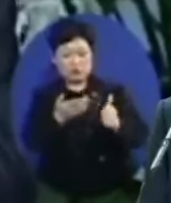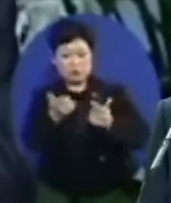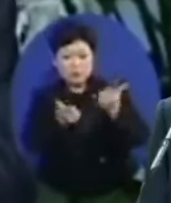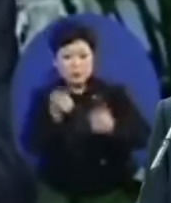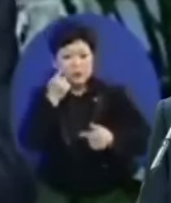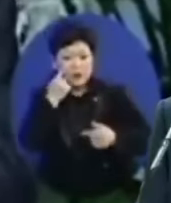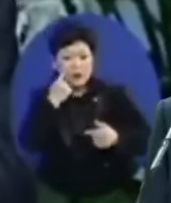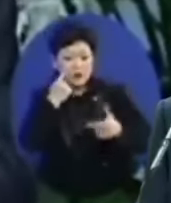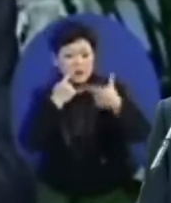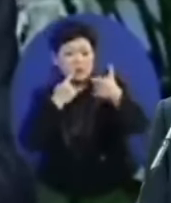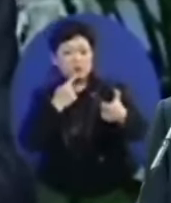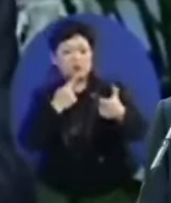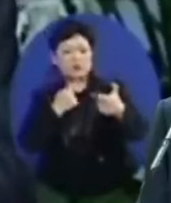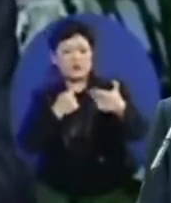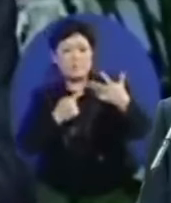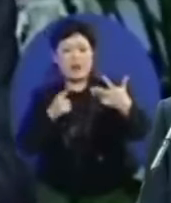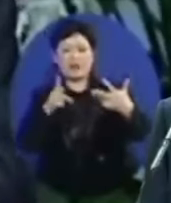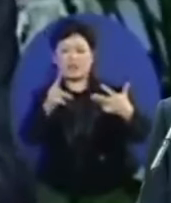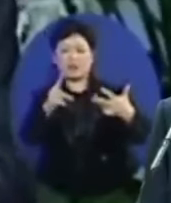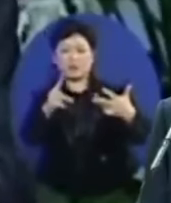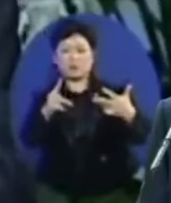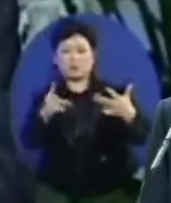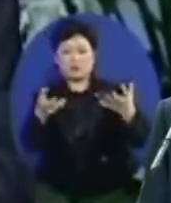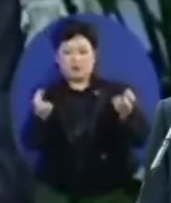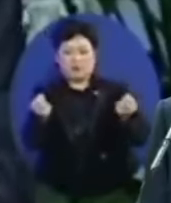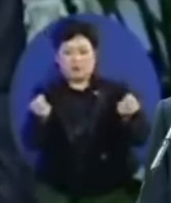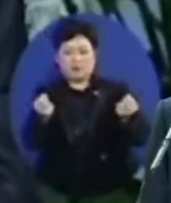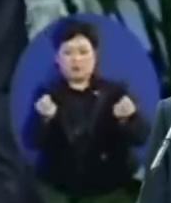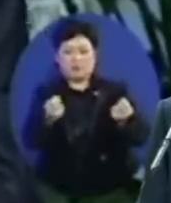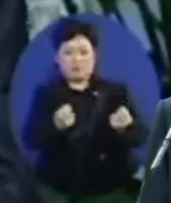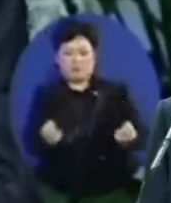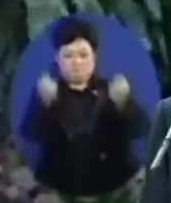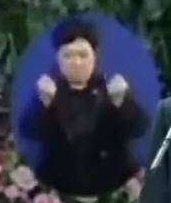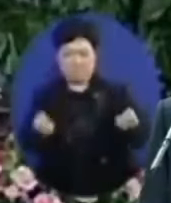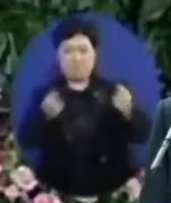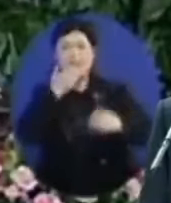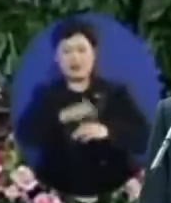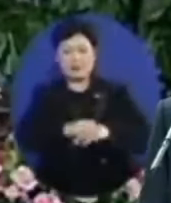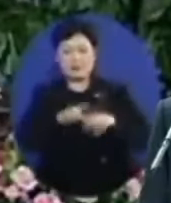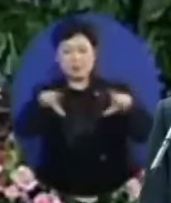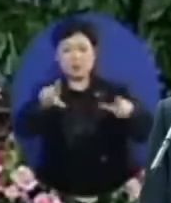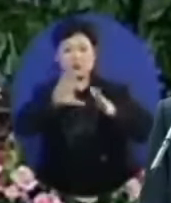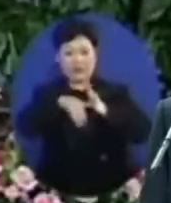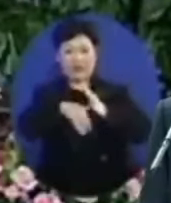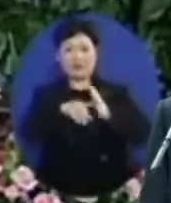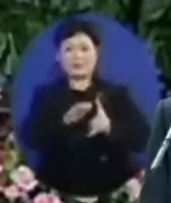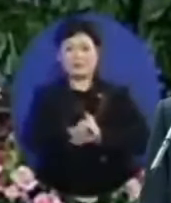무려 68kg을 쥐어쓴 것입니다. 보통 때는